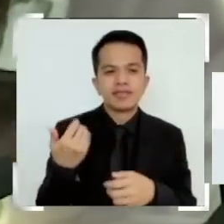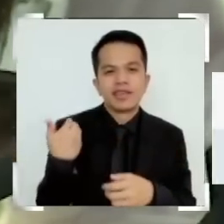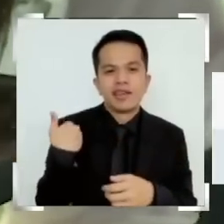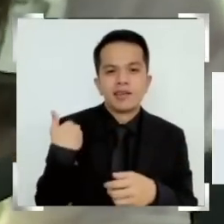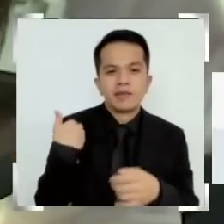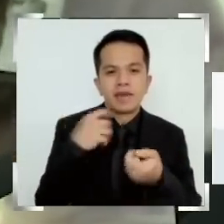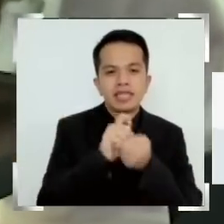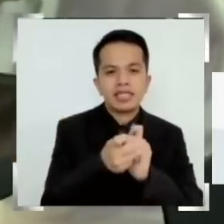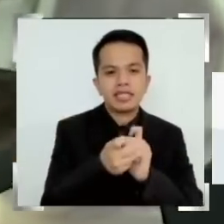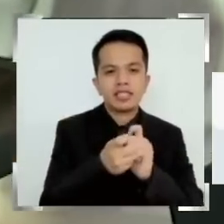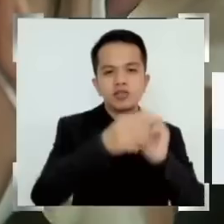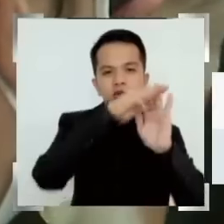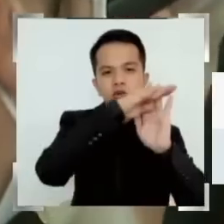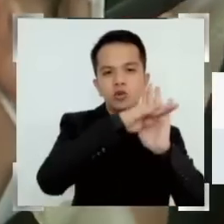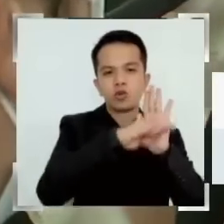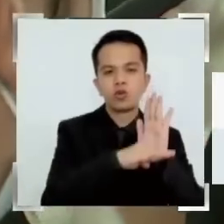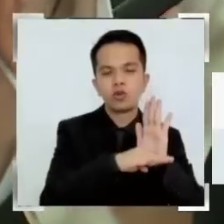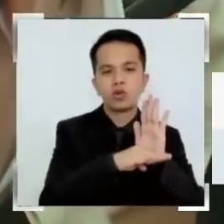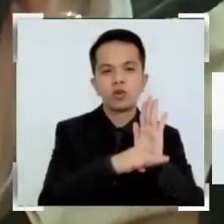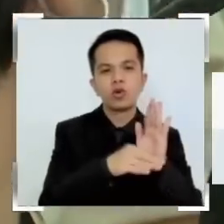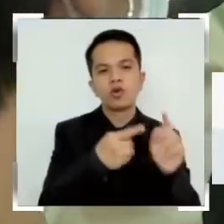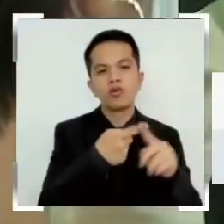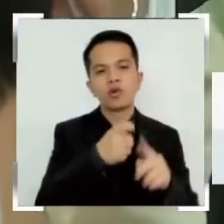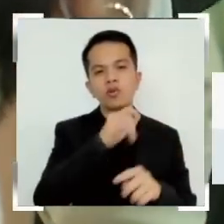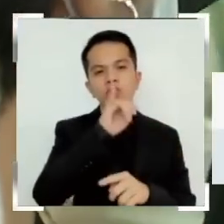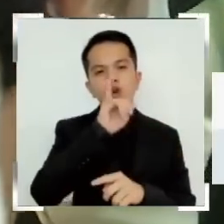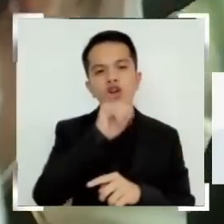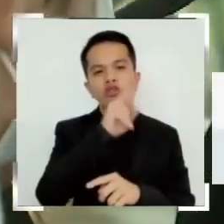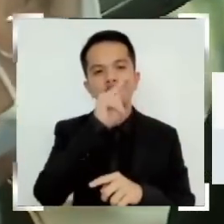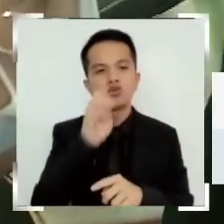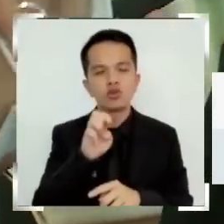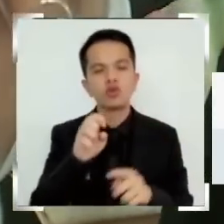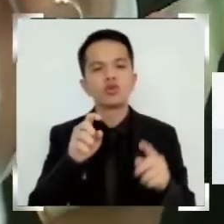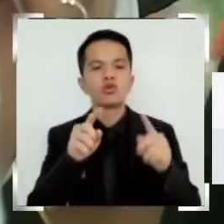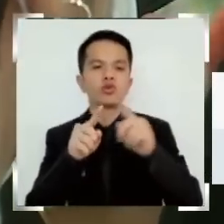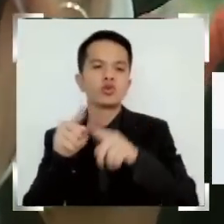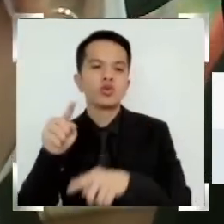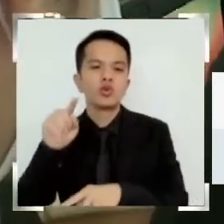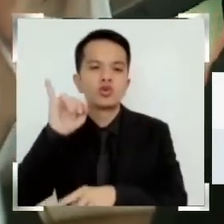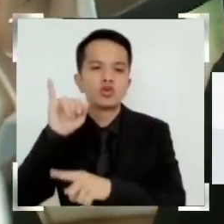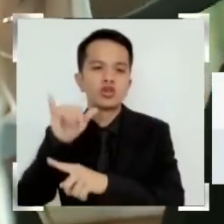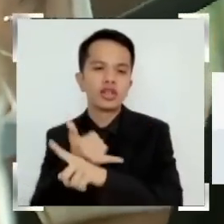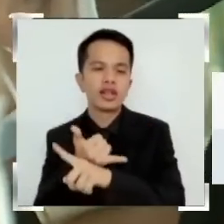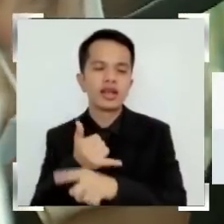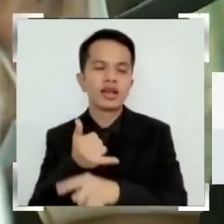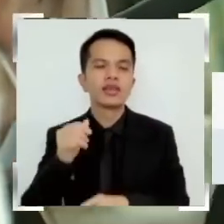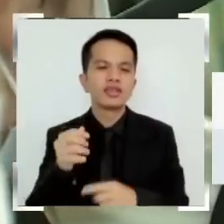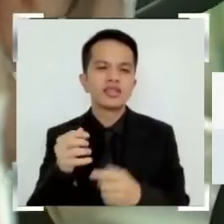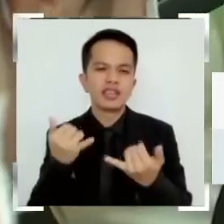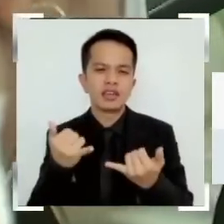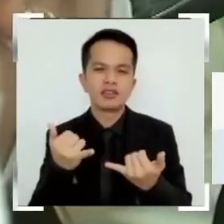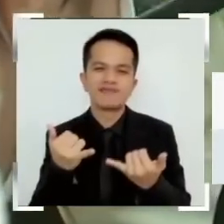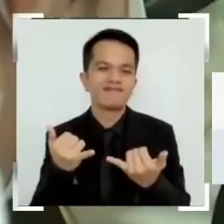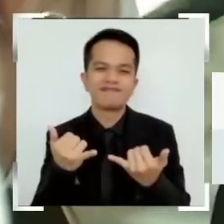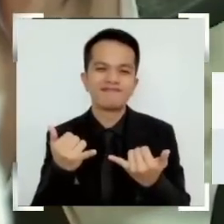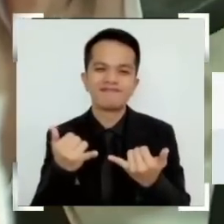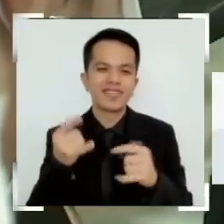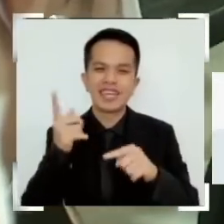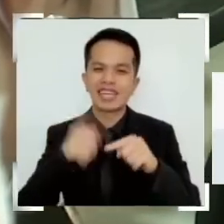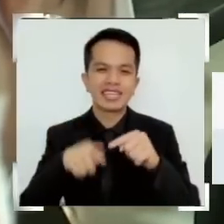ng June or July. Lalo nang mas malabo yung kanilang request kasi nga meron tayong dadaanan